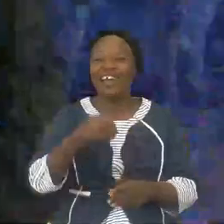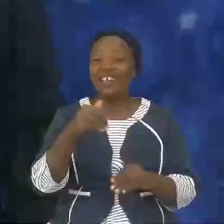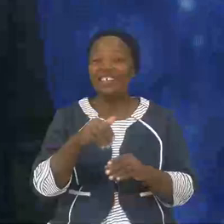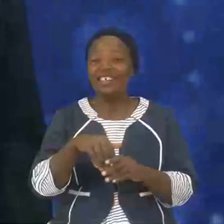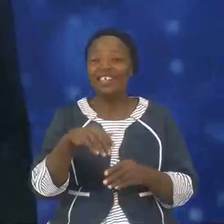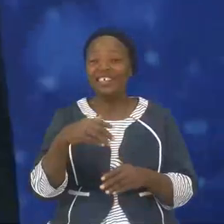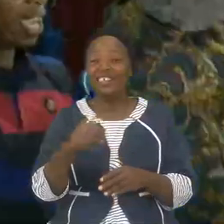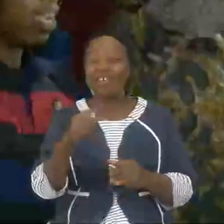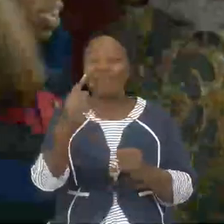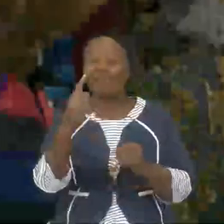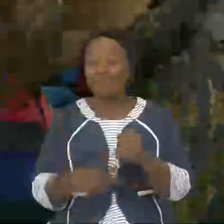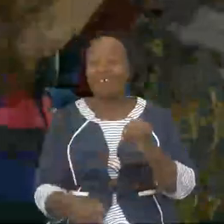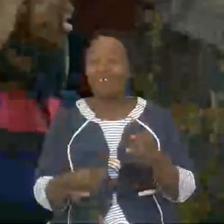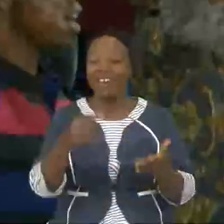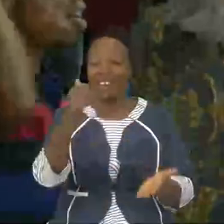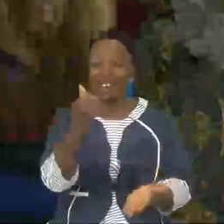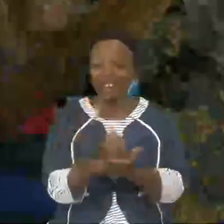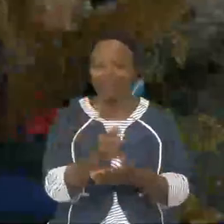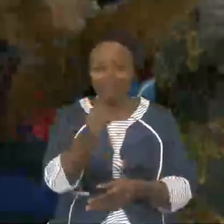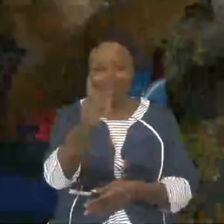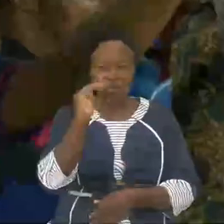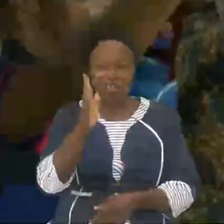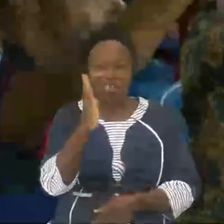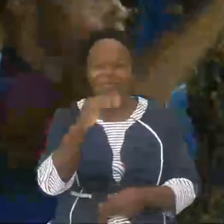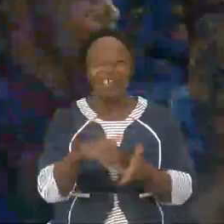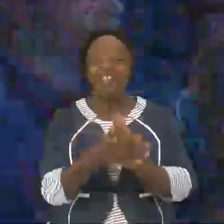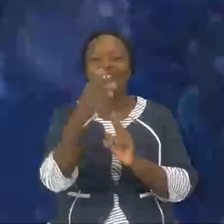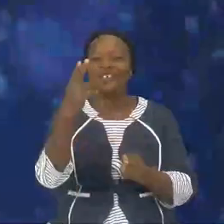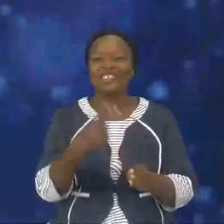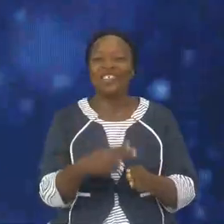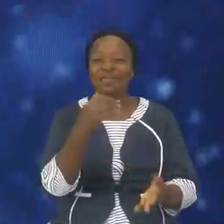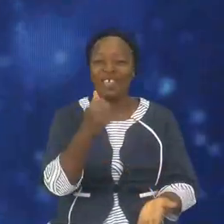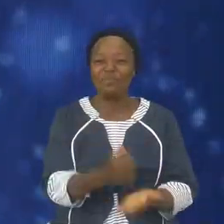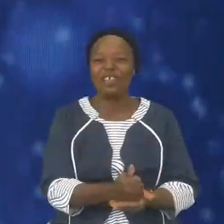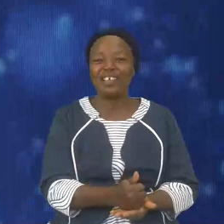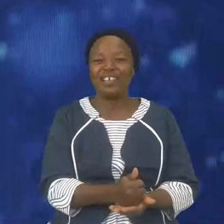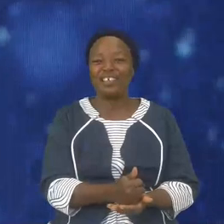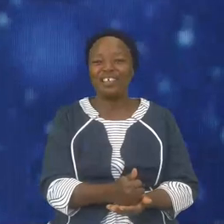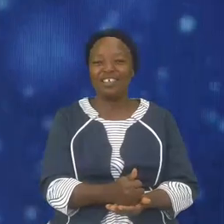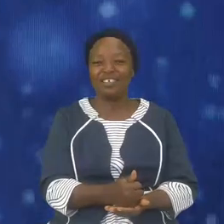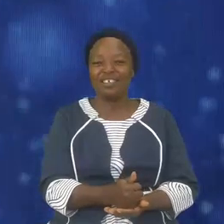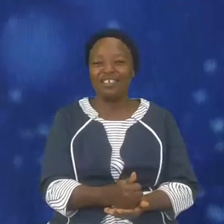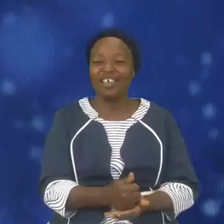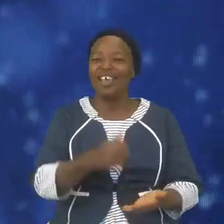Et avec le dernier Amen, Amen, vous allez donner votre témoignage. Amen.